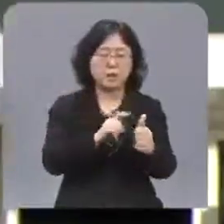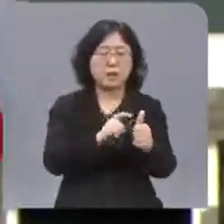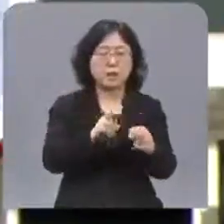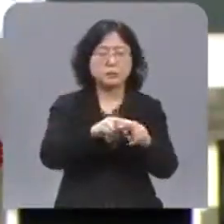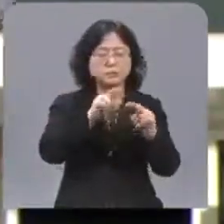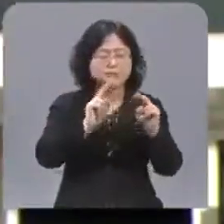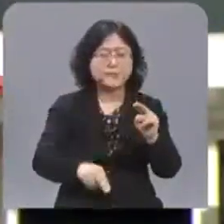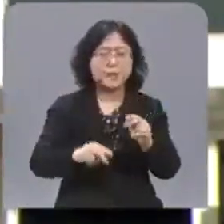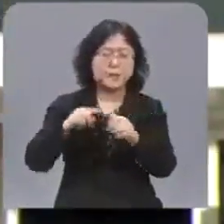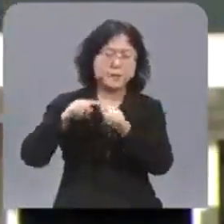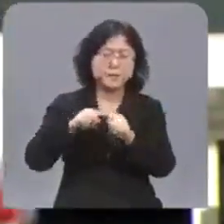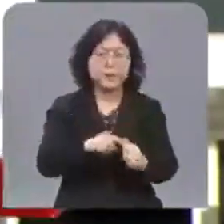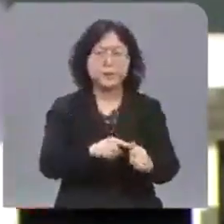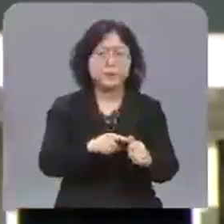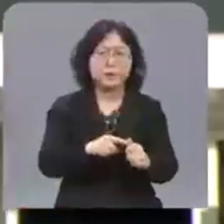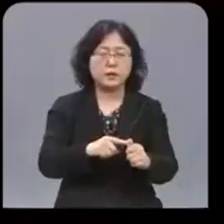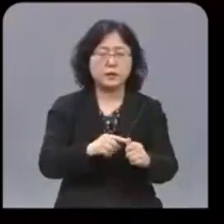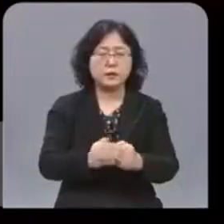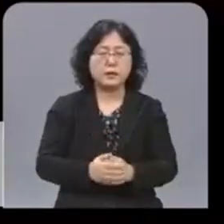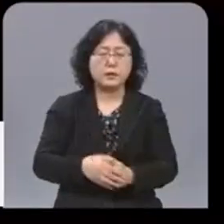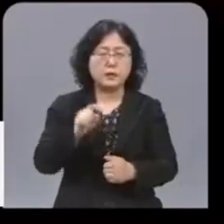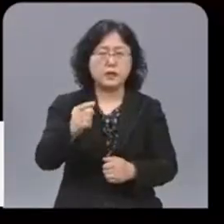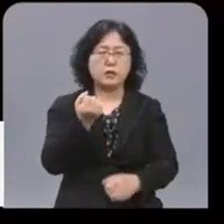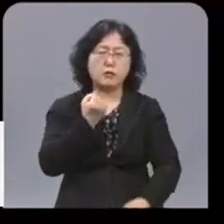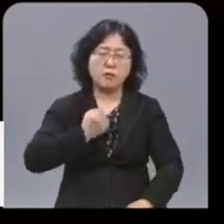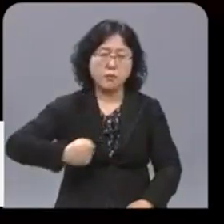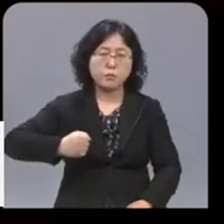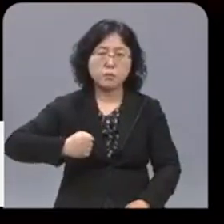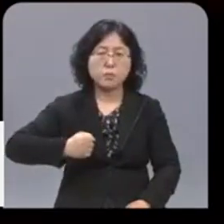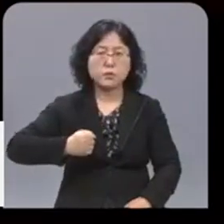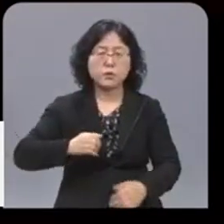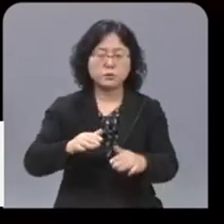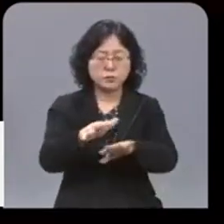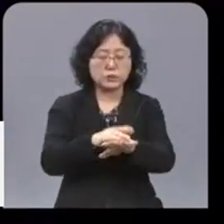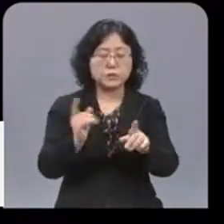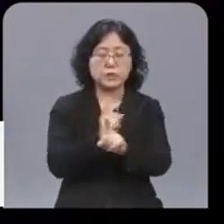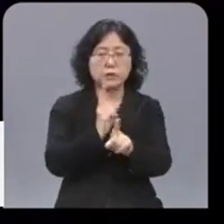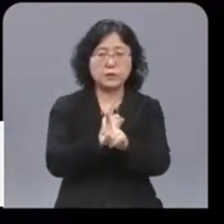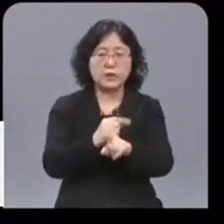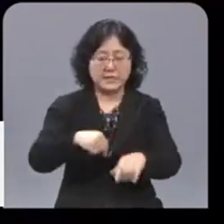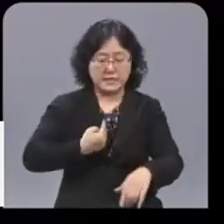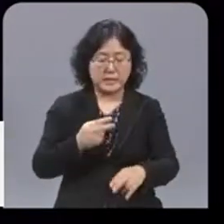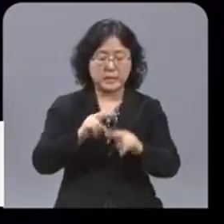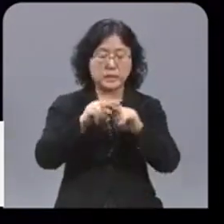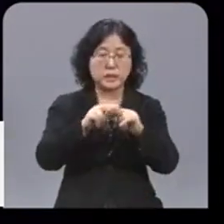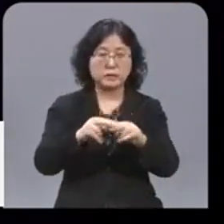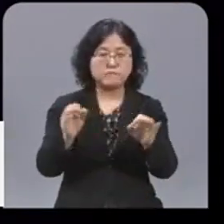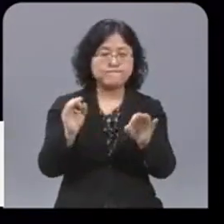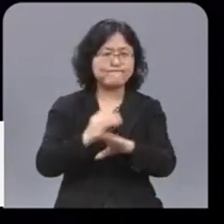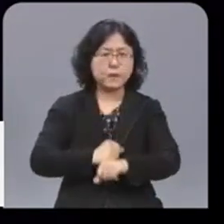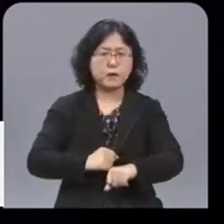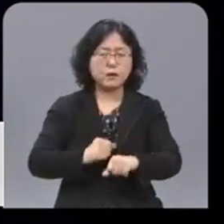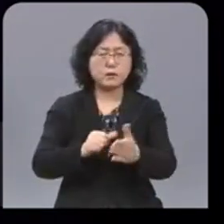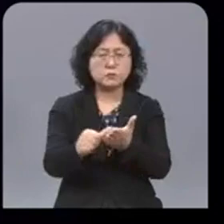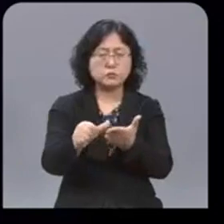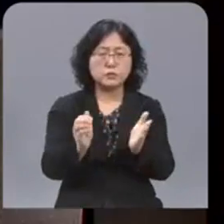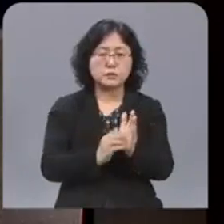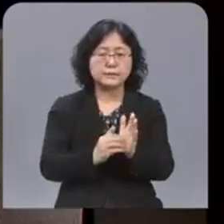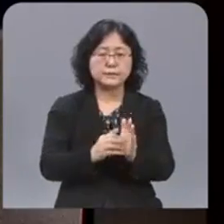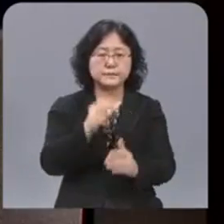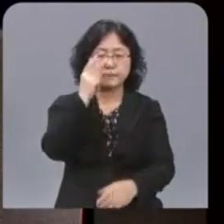비워달라고 사실상 사태를 종용했다며이를 거부하자 조직개표를 통해 자신의 자리를 없앴다고 주장했습니다